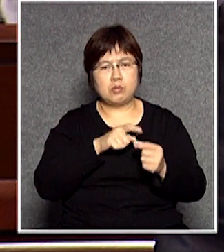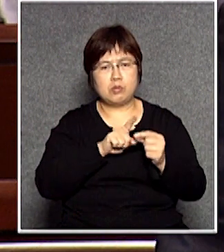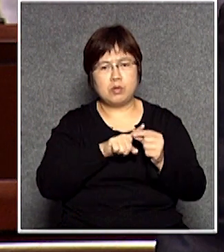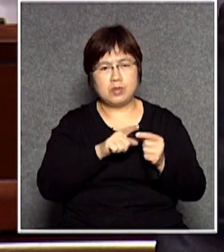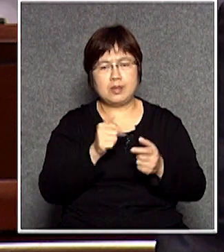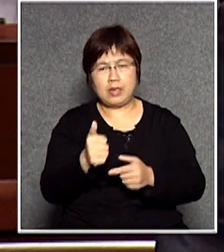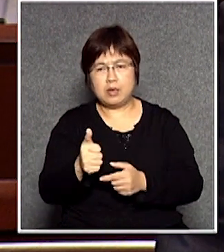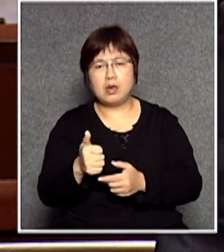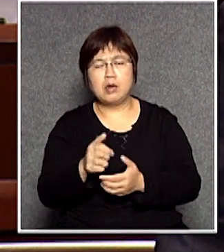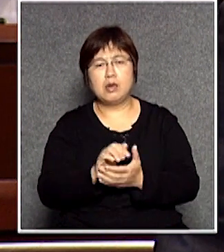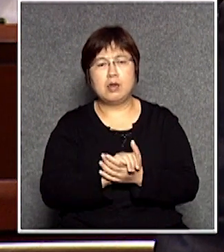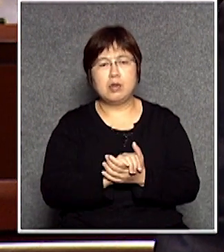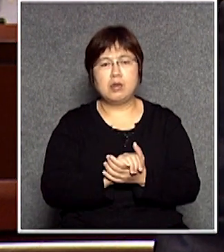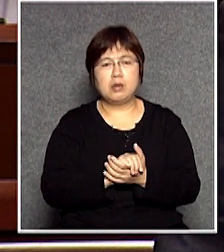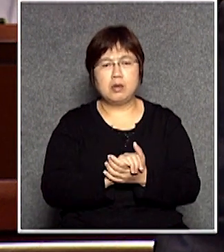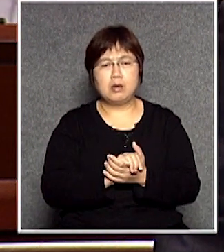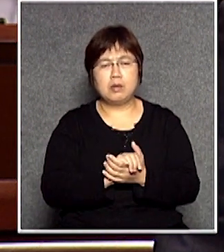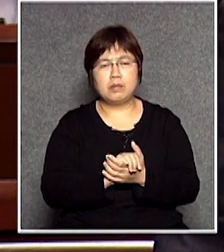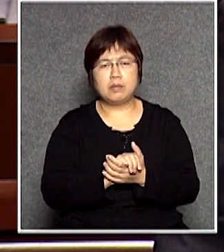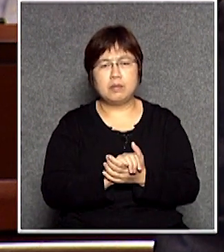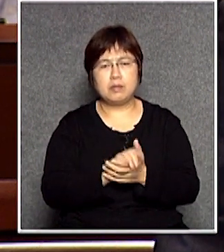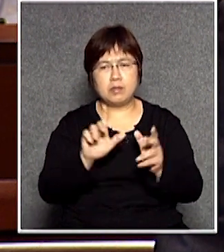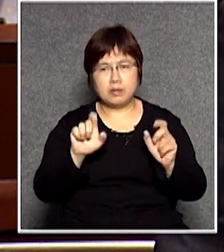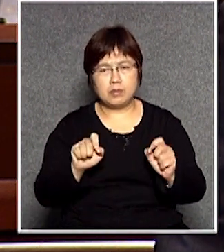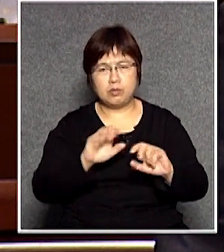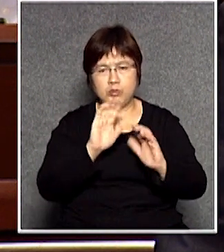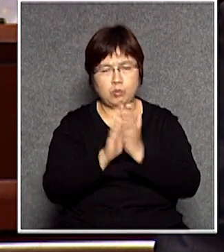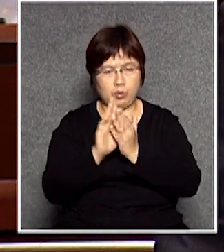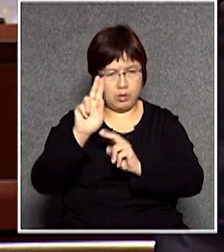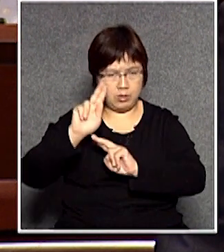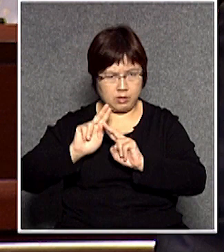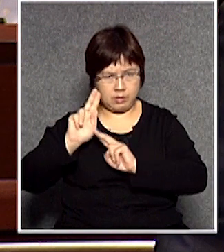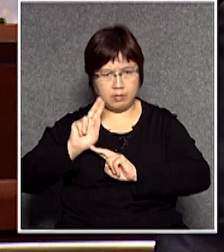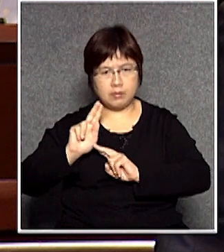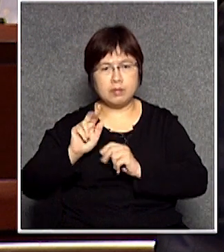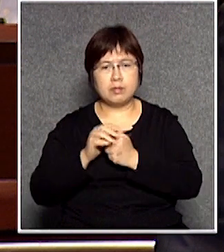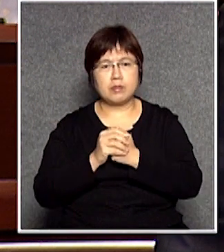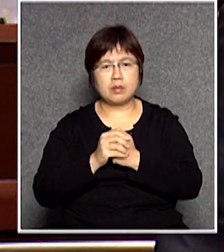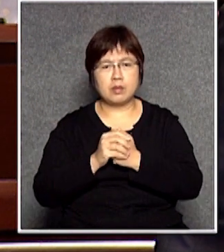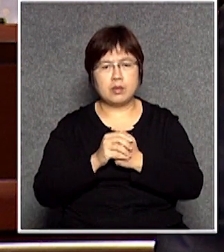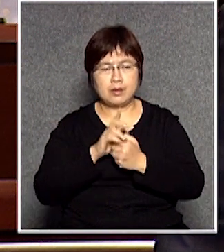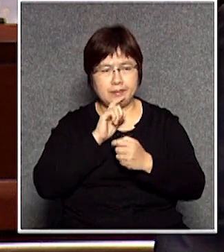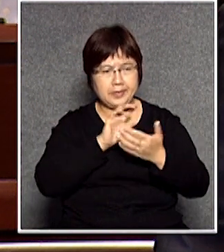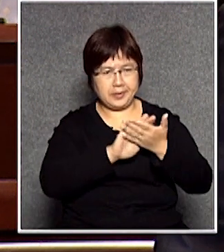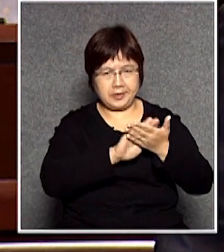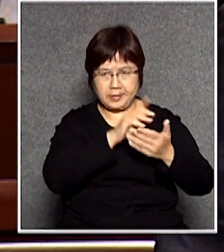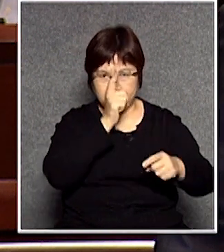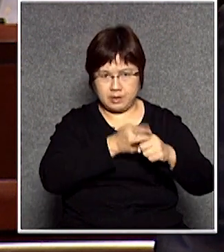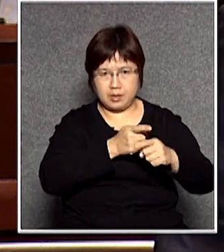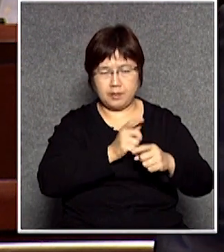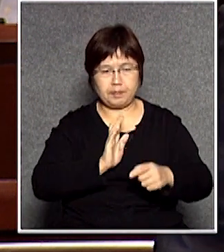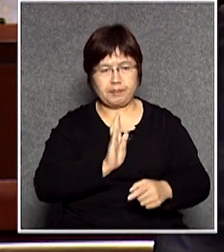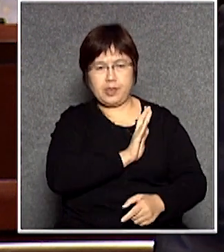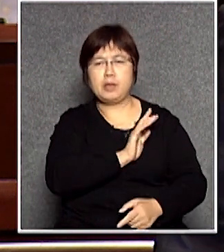也。即是說呢，所有的歷史是基於事實，不偏不